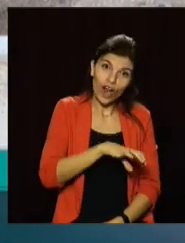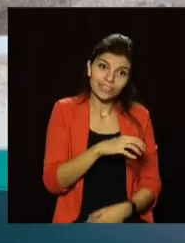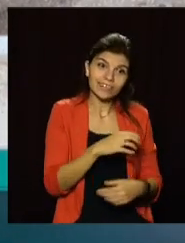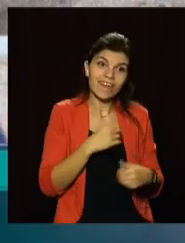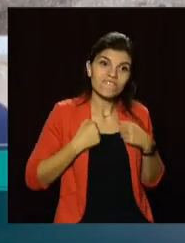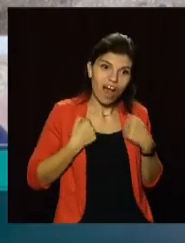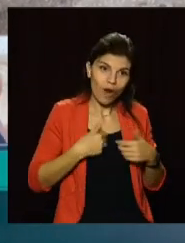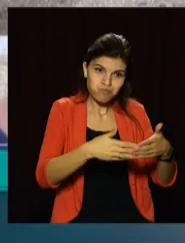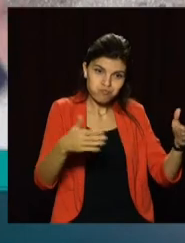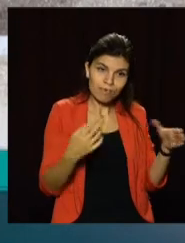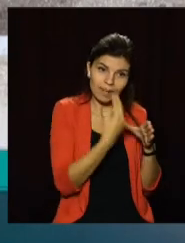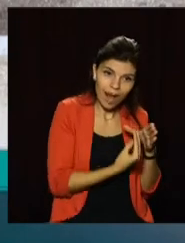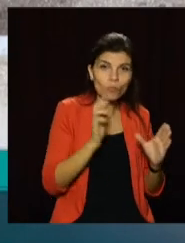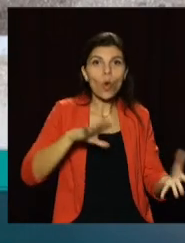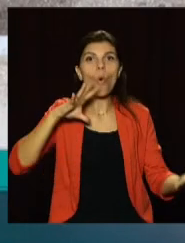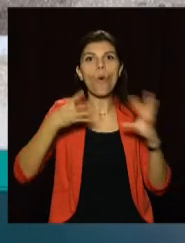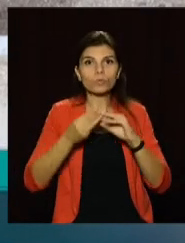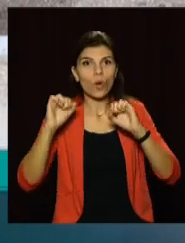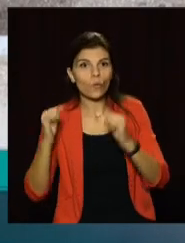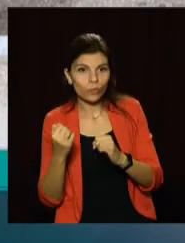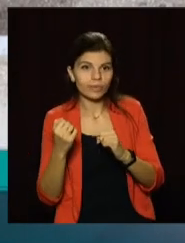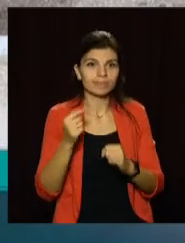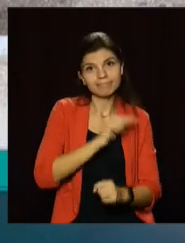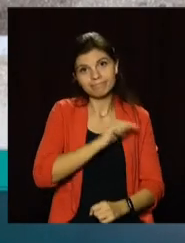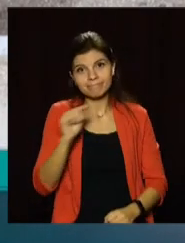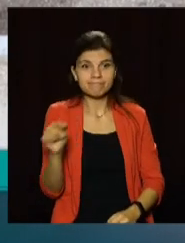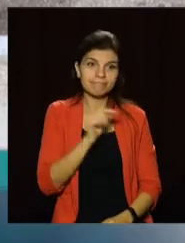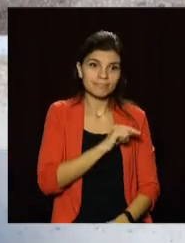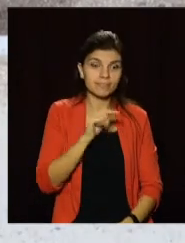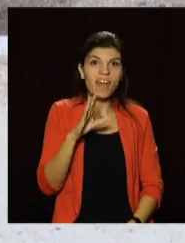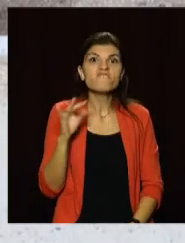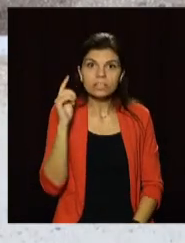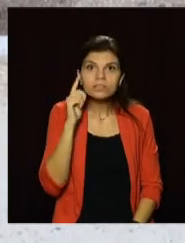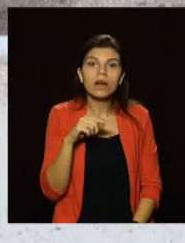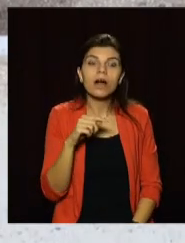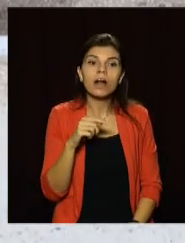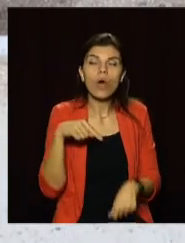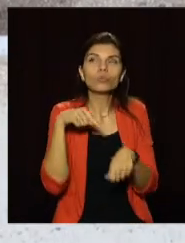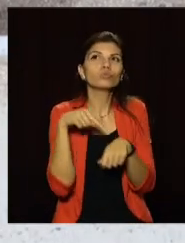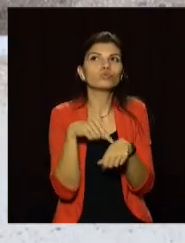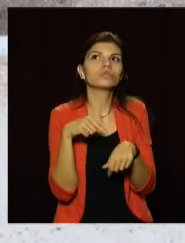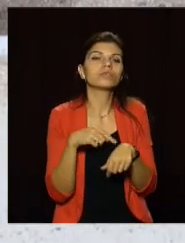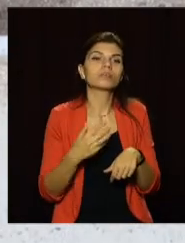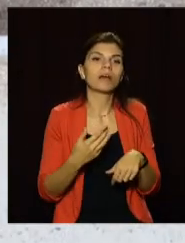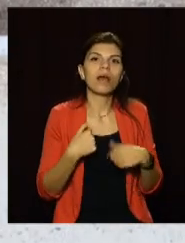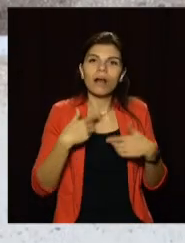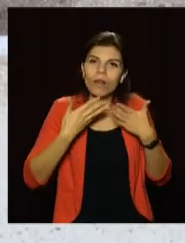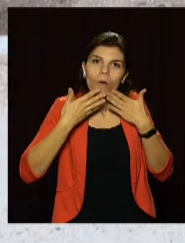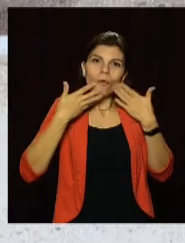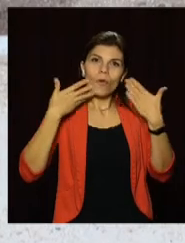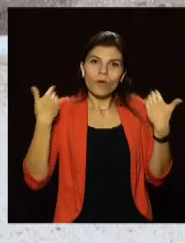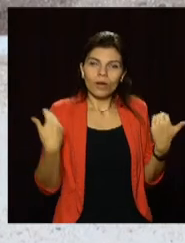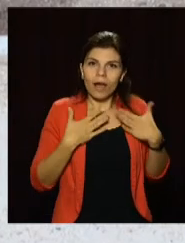гаряченьку ванночку, потім в общу вот эту круглую. И вы знаете, и вот ощущение легкости